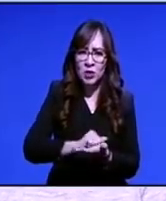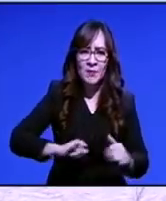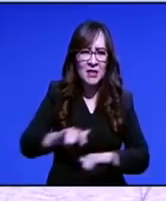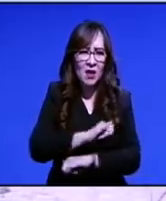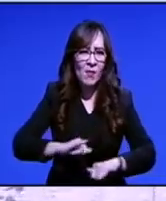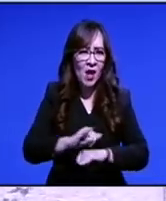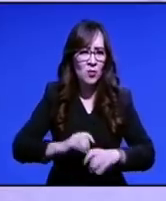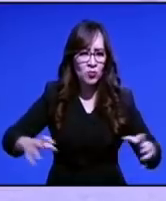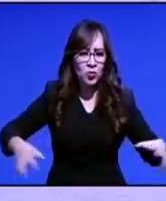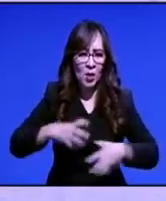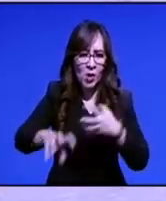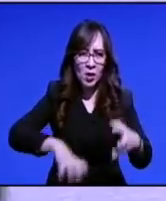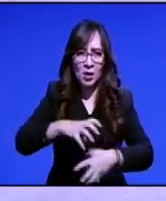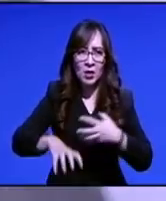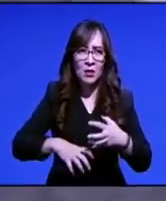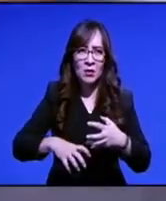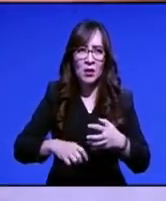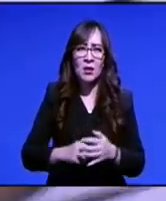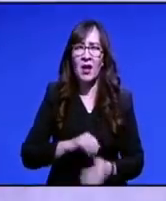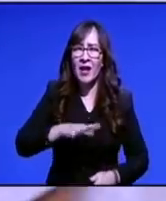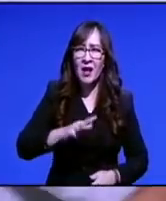tuh resiko baju kena luntur.